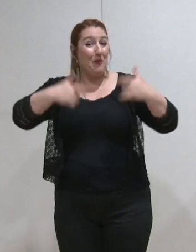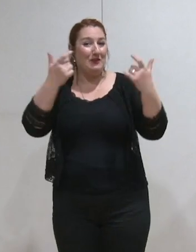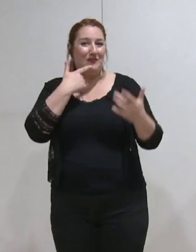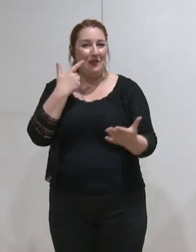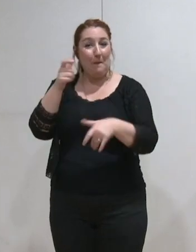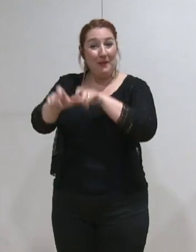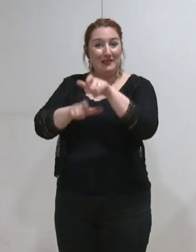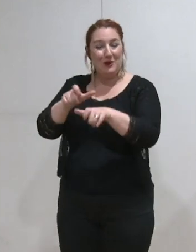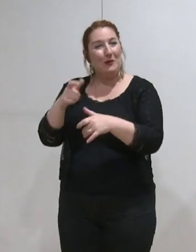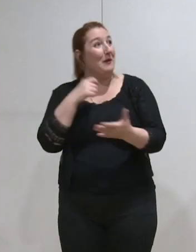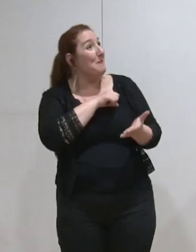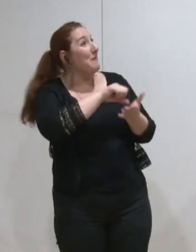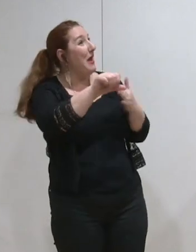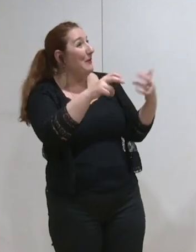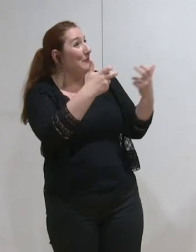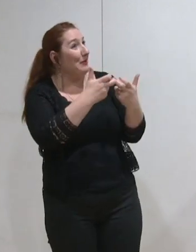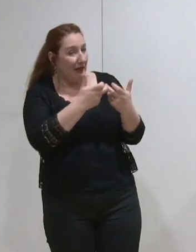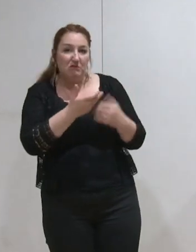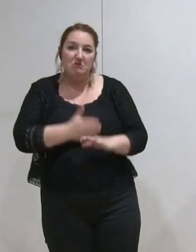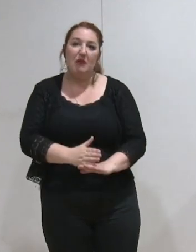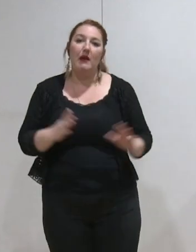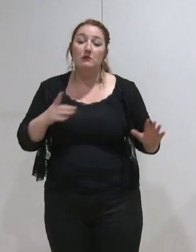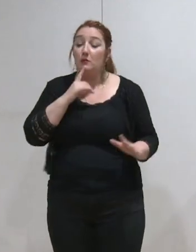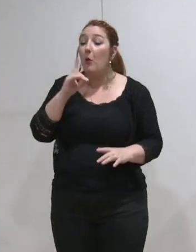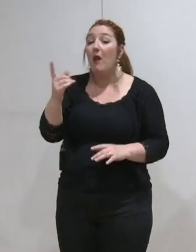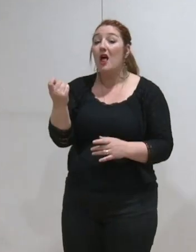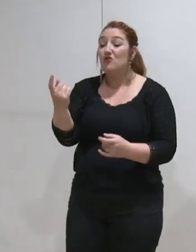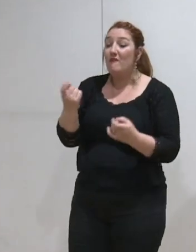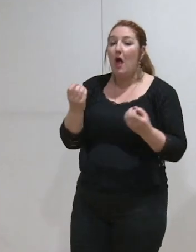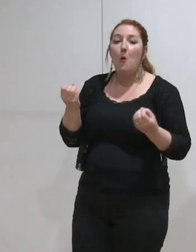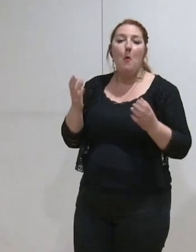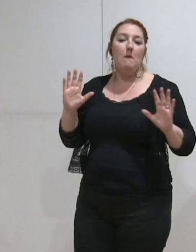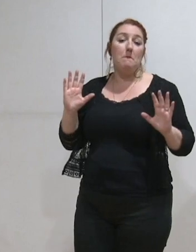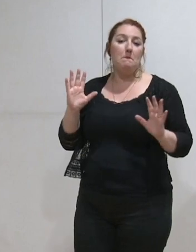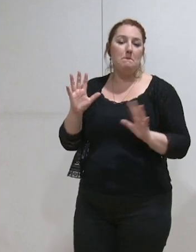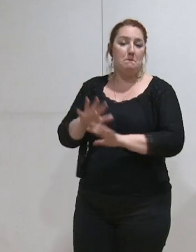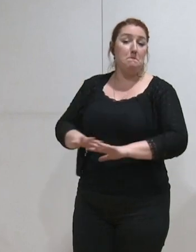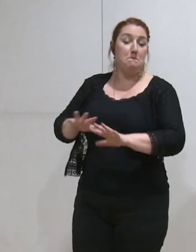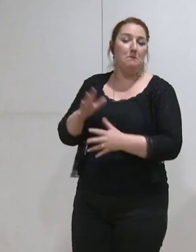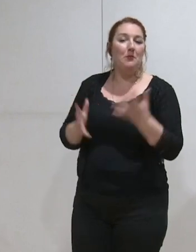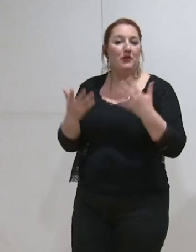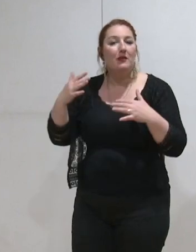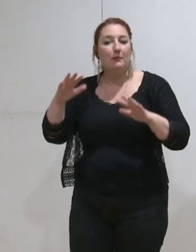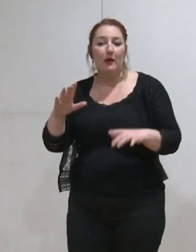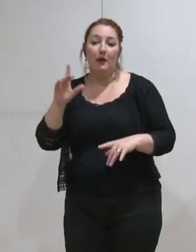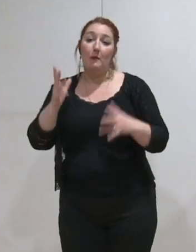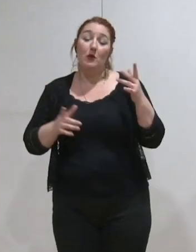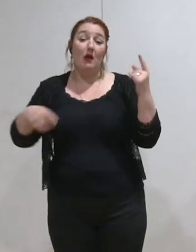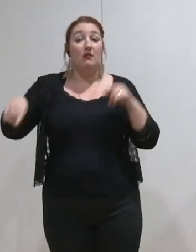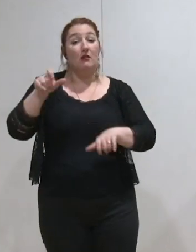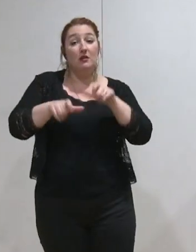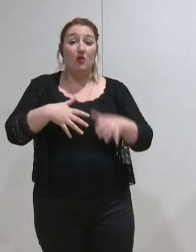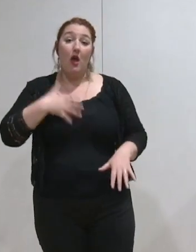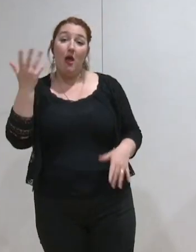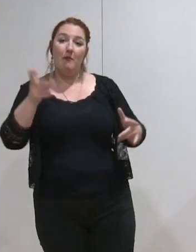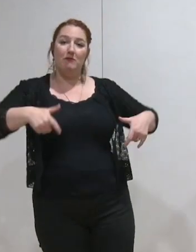alors on peut discuter sur l'origine de leur argent mais il y a des gens qui sont prêts à mettre cet argent peut-être parce qu'ils aiment les immeubles osmaniens peut-être parce